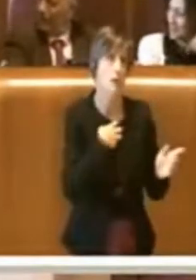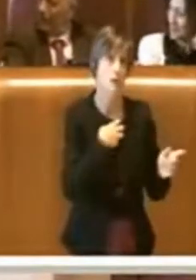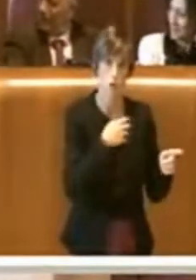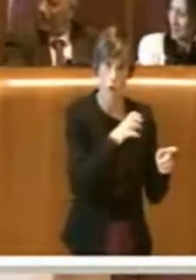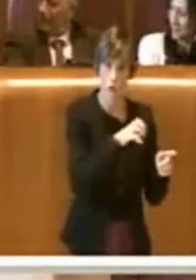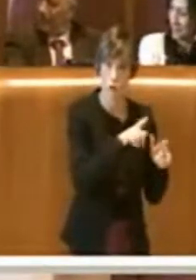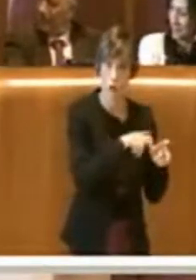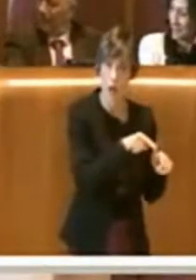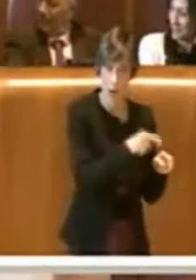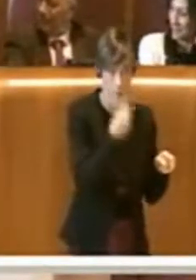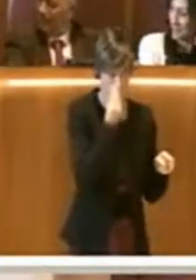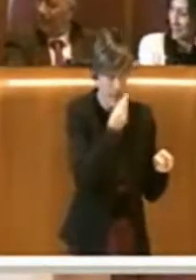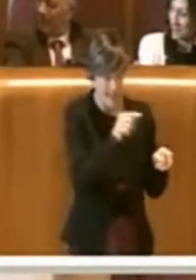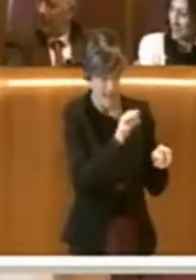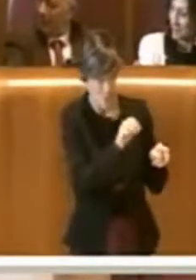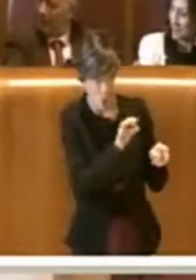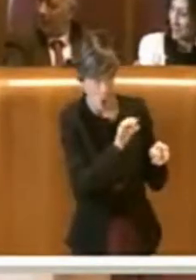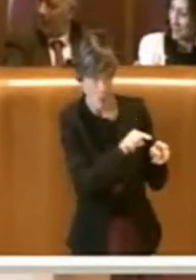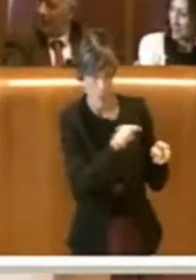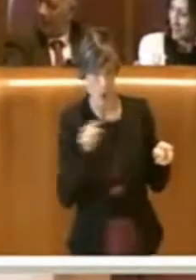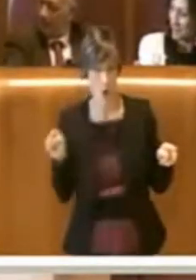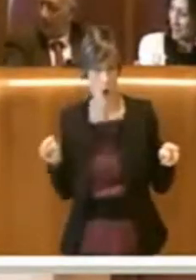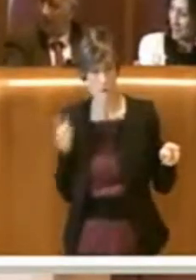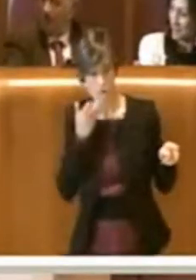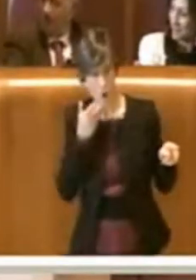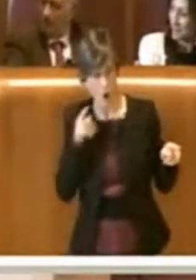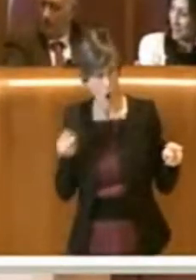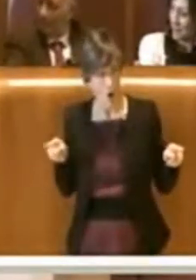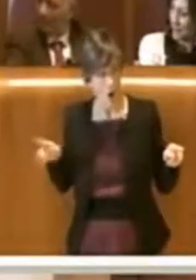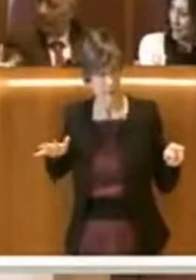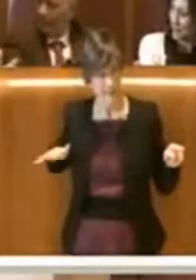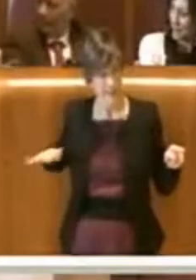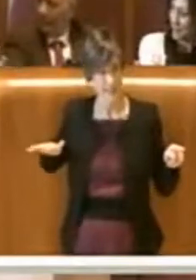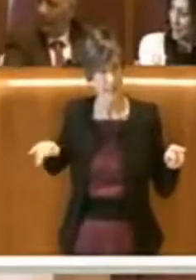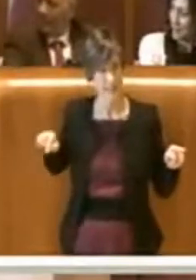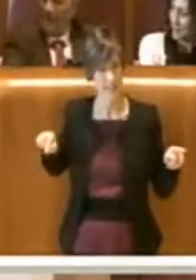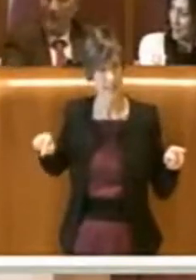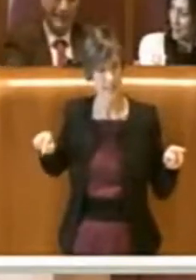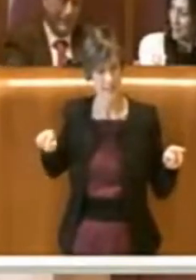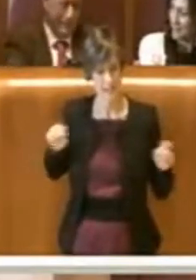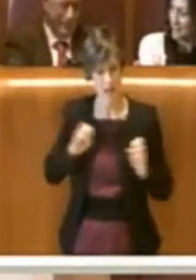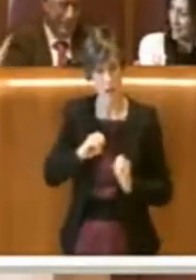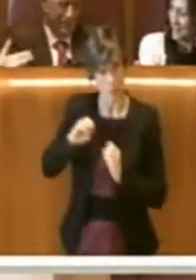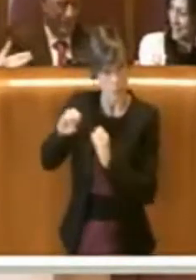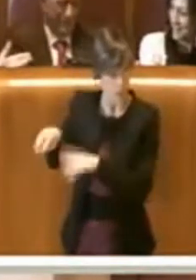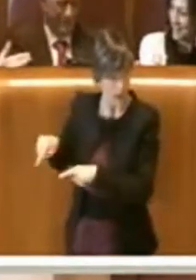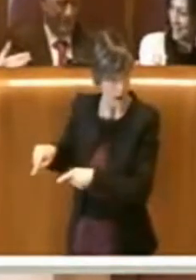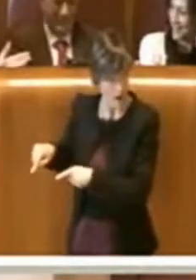pensando magari di conferire, che vorranno magari conferire in questi luoghi,